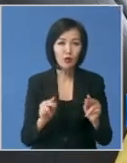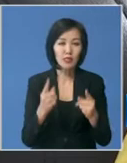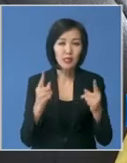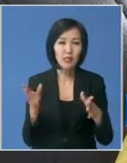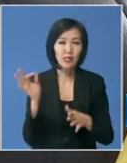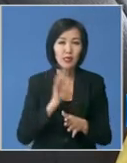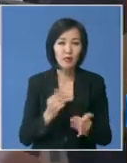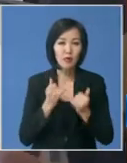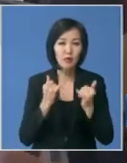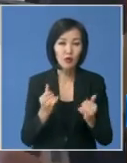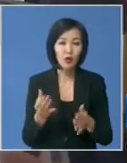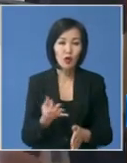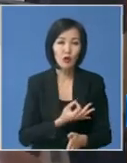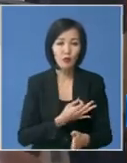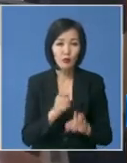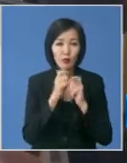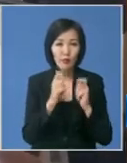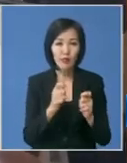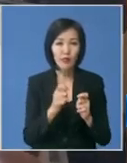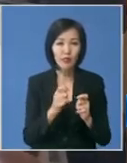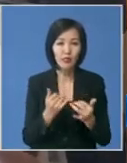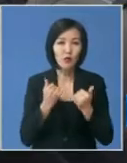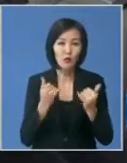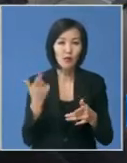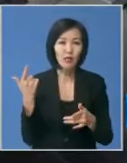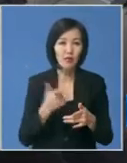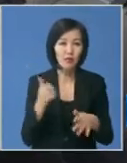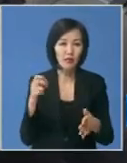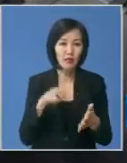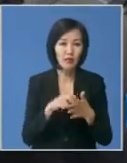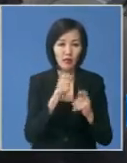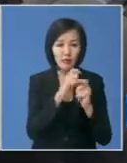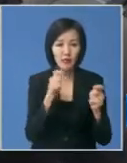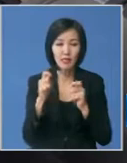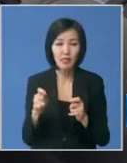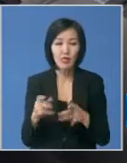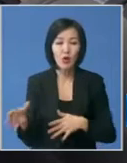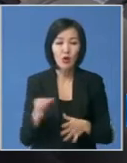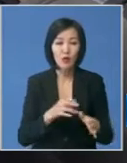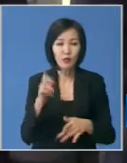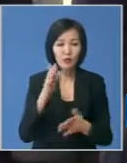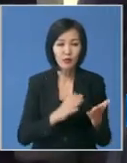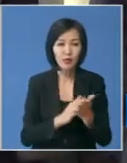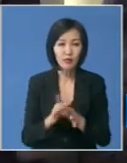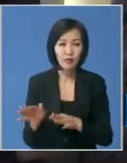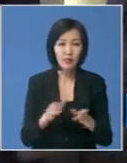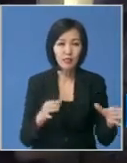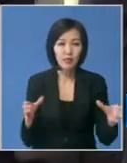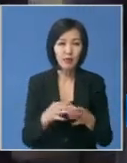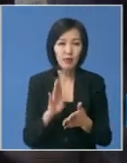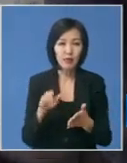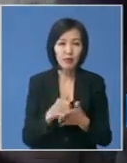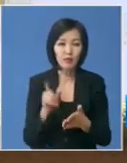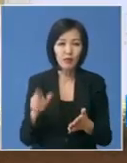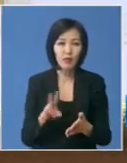үшін төсбелгілермен марапатталды. Бірнешеуіне құрмет грамоталары мен алғыс хаттар табыс етілді. Мұнымен қоса облыстық мемлекеттік қызмет істері